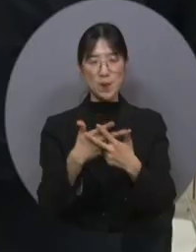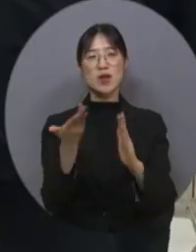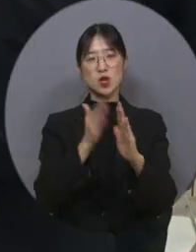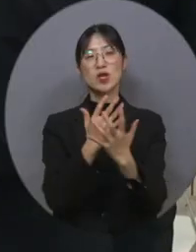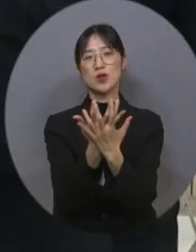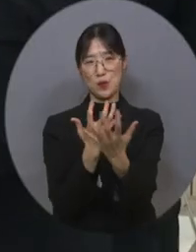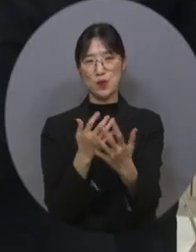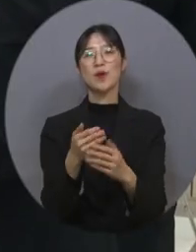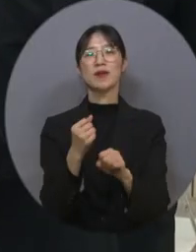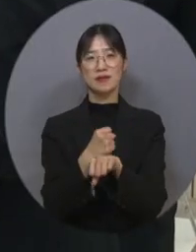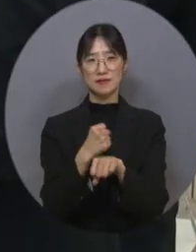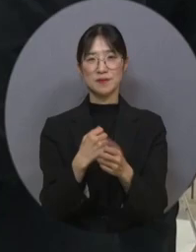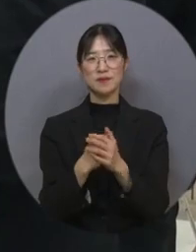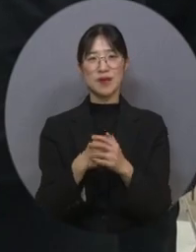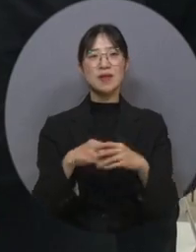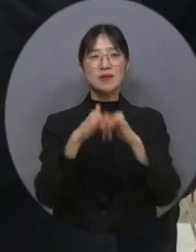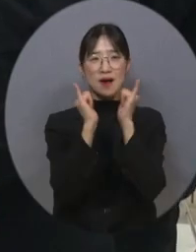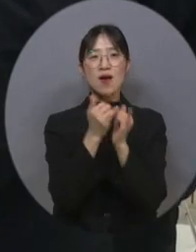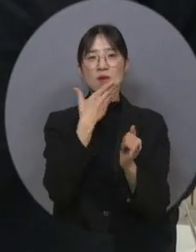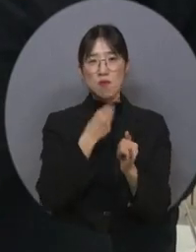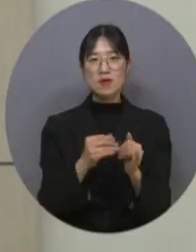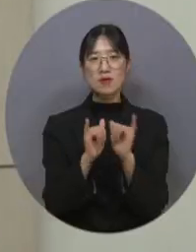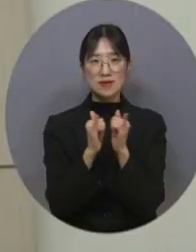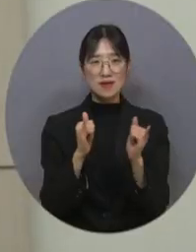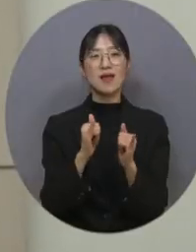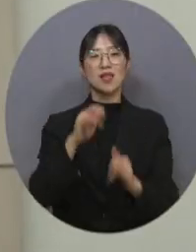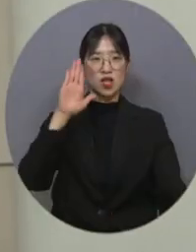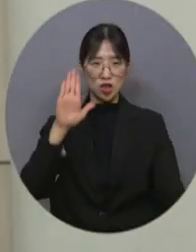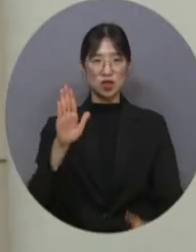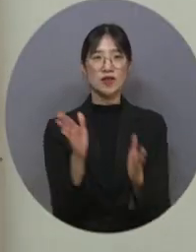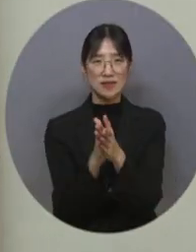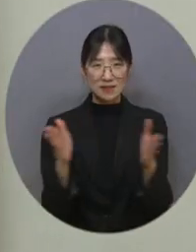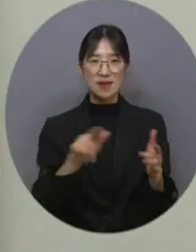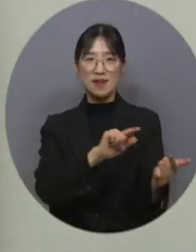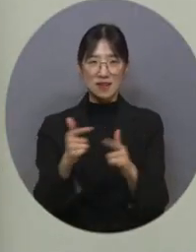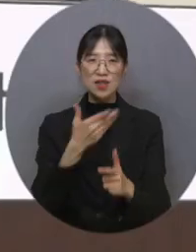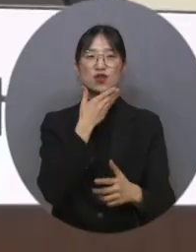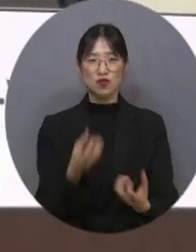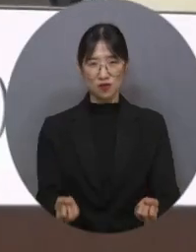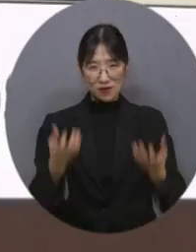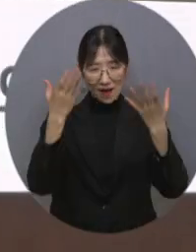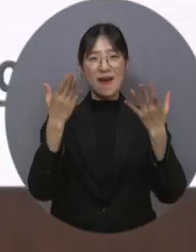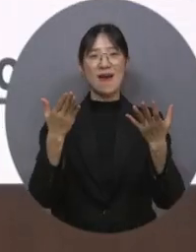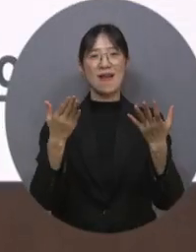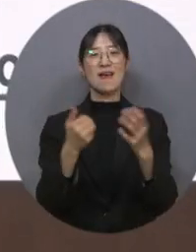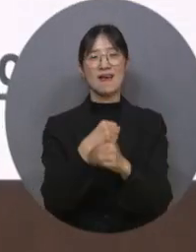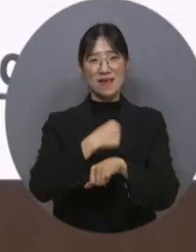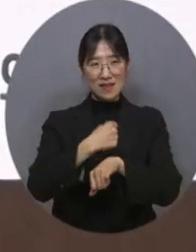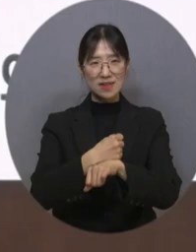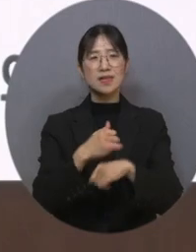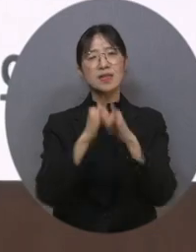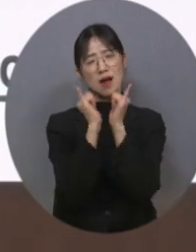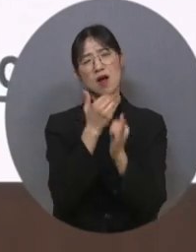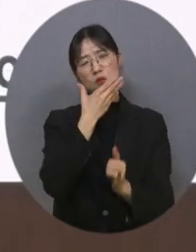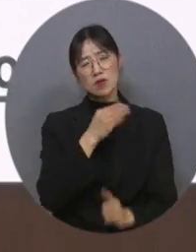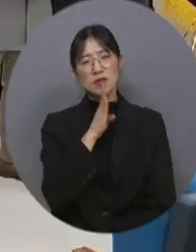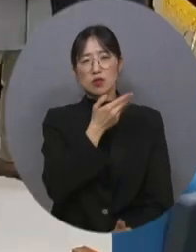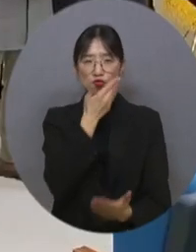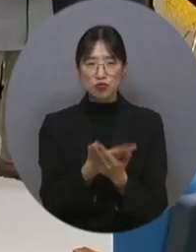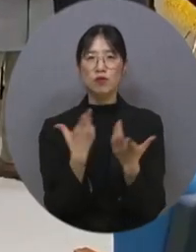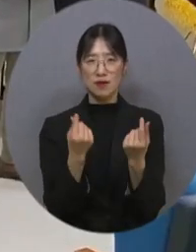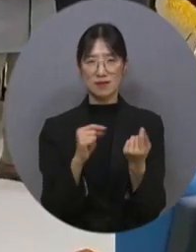날입니다. 사회복지사의 선서로 시작된 총회의 각계각층 인사들의 축하 인사는 사회복지의 중요성을 보여주는